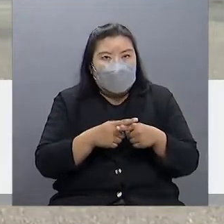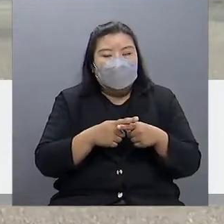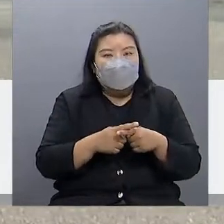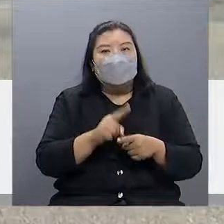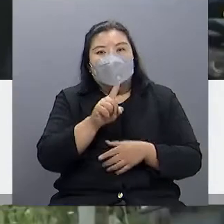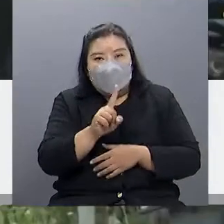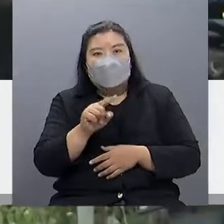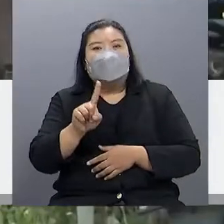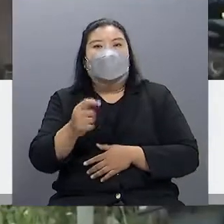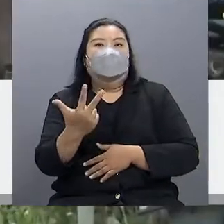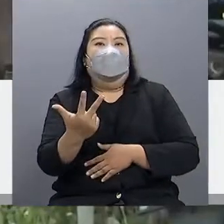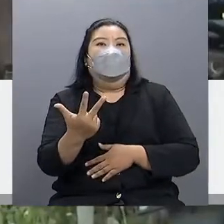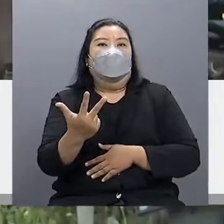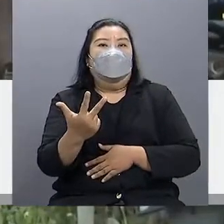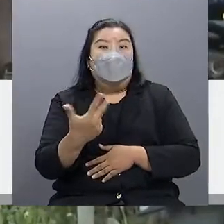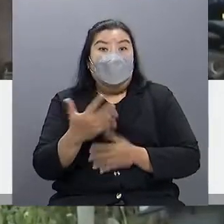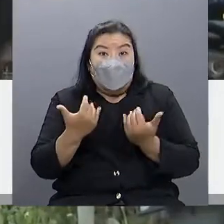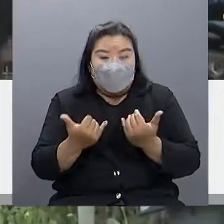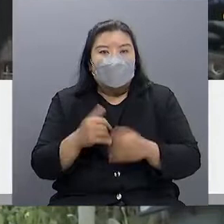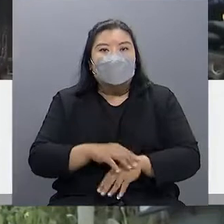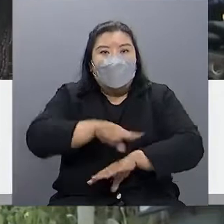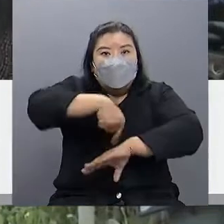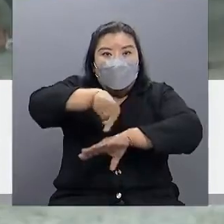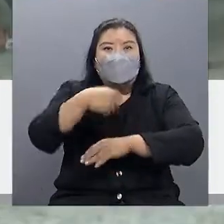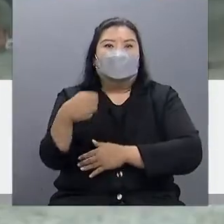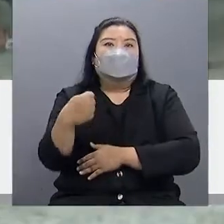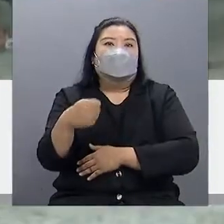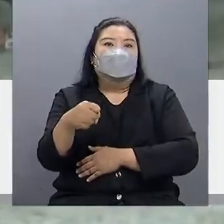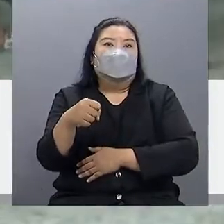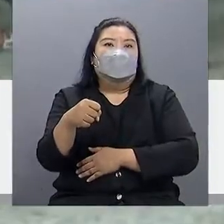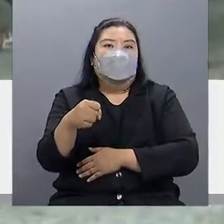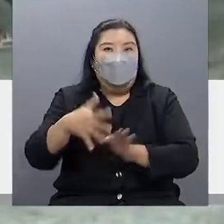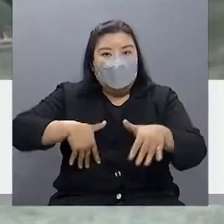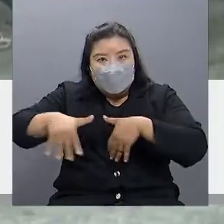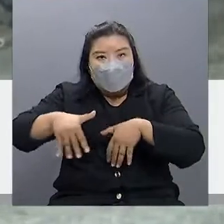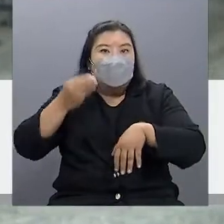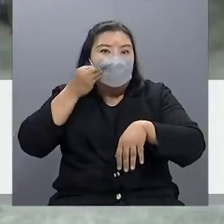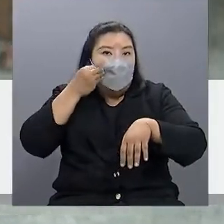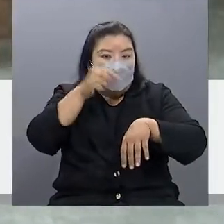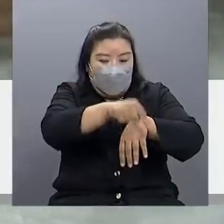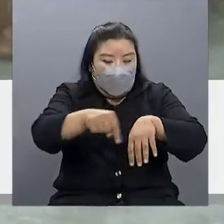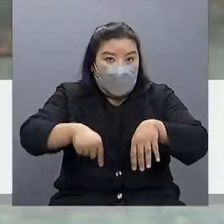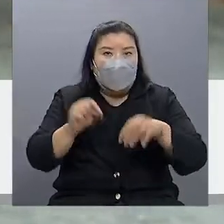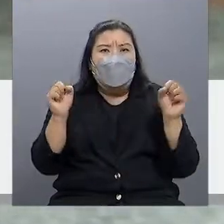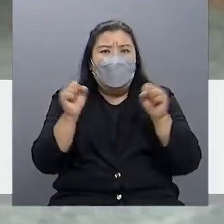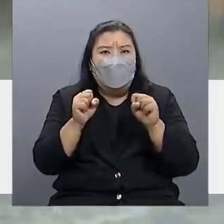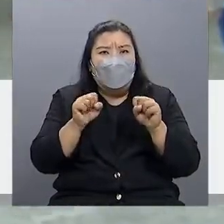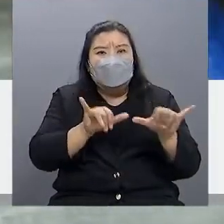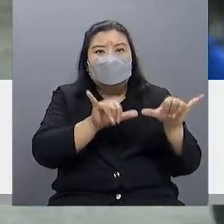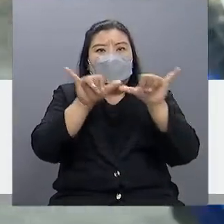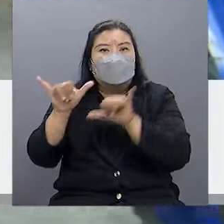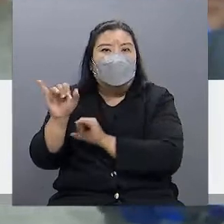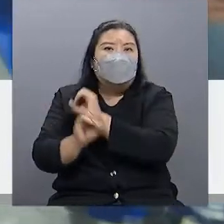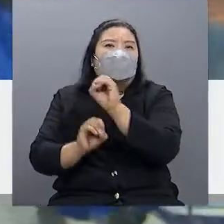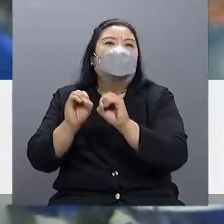ฏิบัติการครั้งนี้ใช้เวลานานกว่า10ชั่วโมงค่ะชาวบ้านในพื้นที่ใกล้เคียงจะต้องอพยพออกจากบ้านเพื่อไปอยู่ในพื้นที่ปลอดภัยเช้า